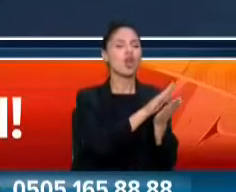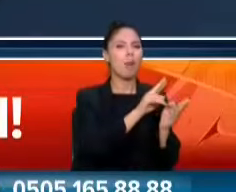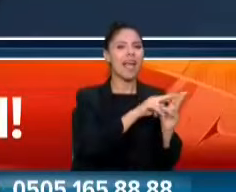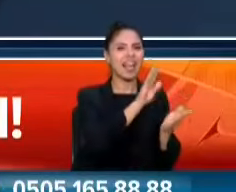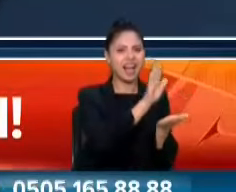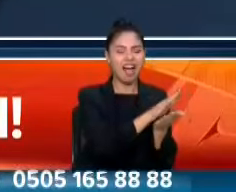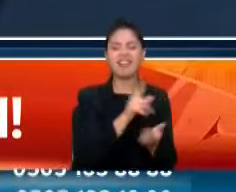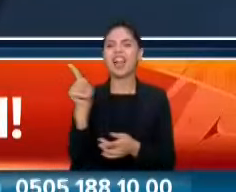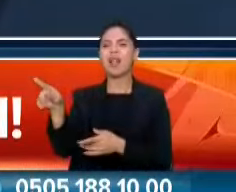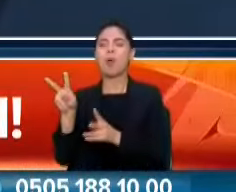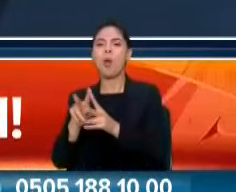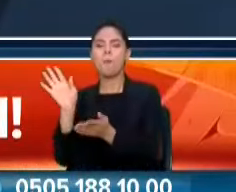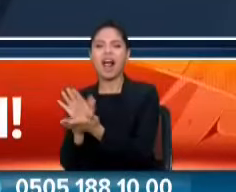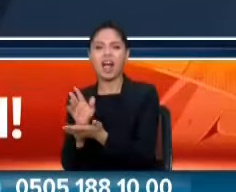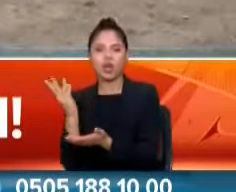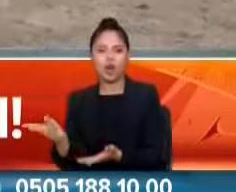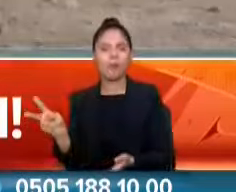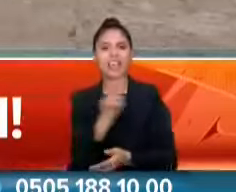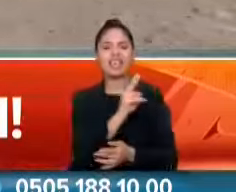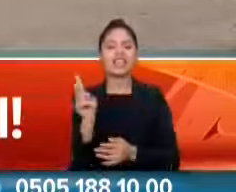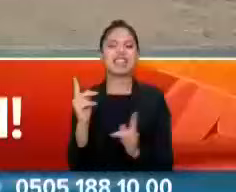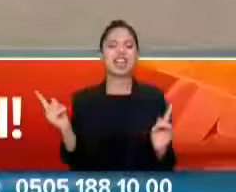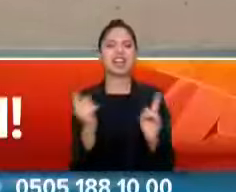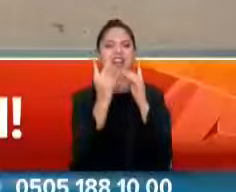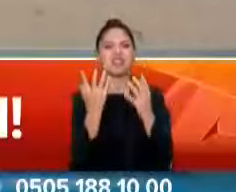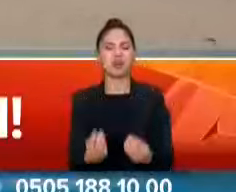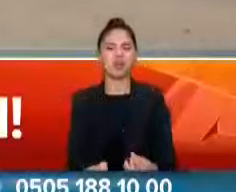Malaklısı bir kez daha karşı mı geldi